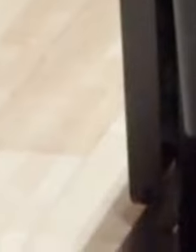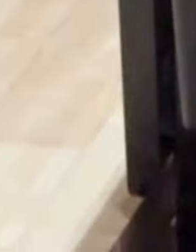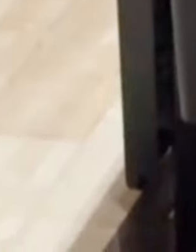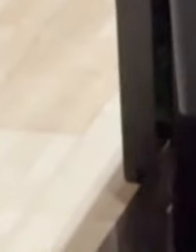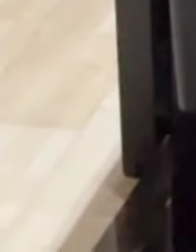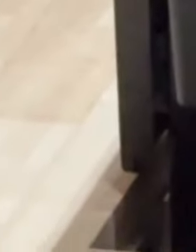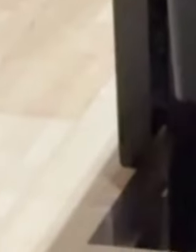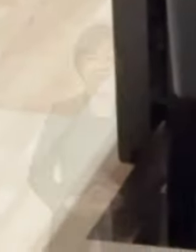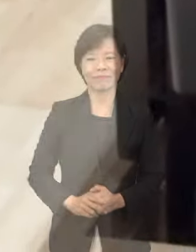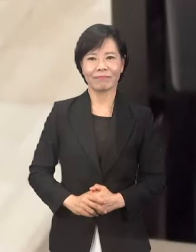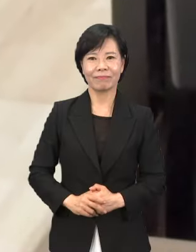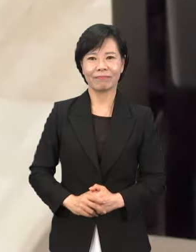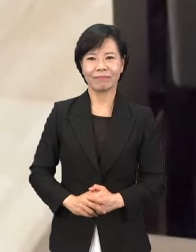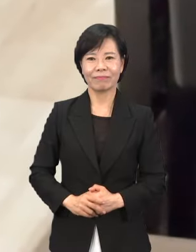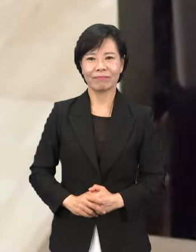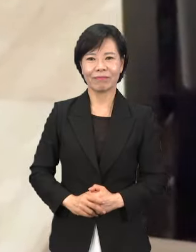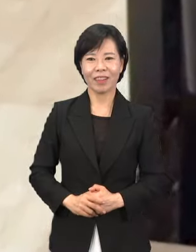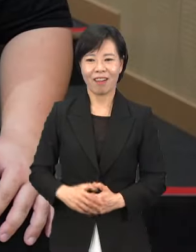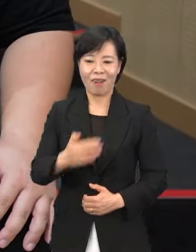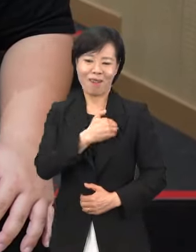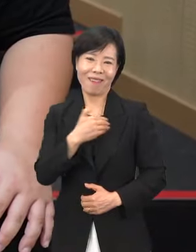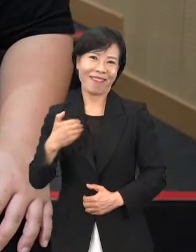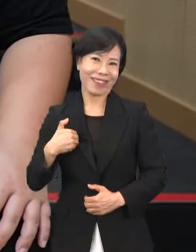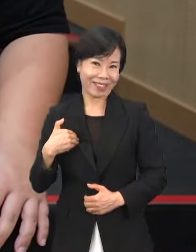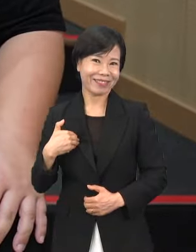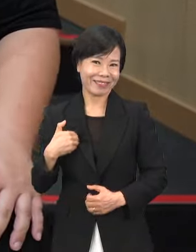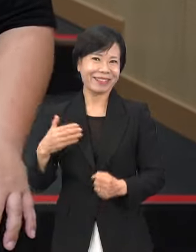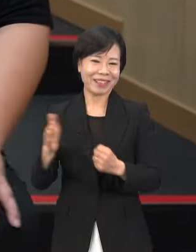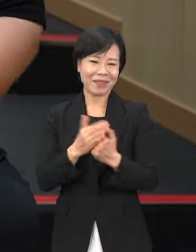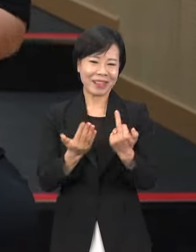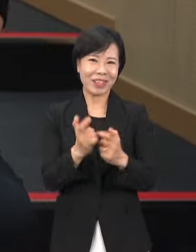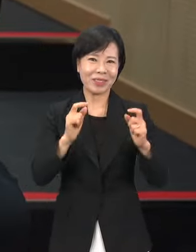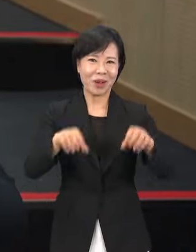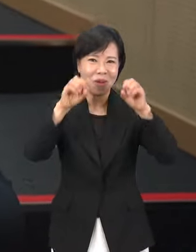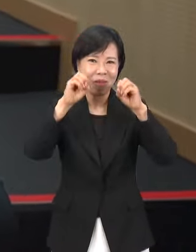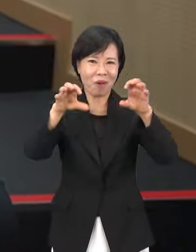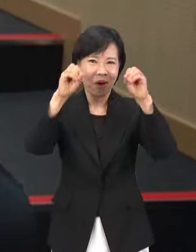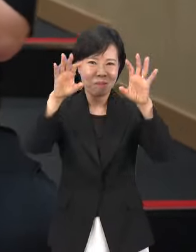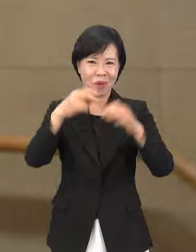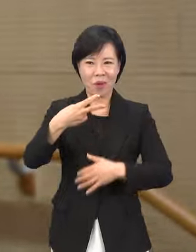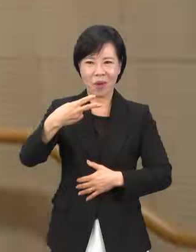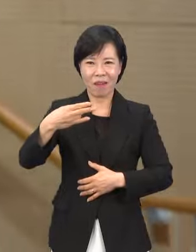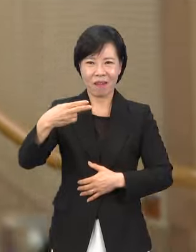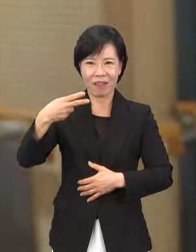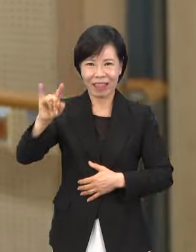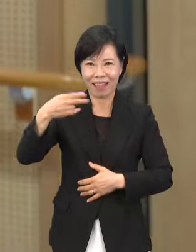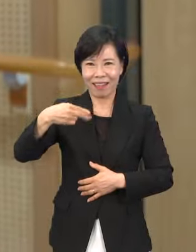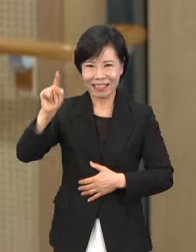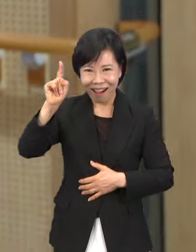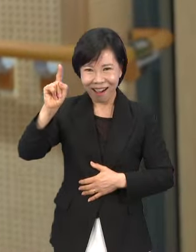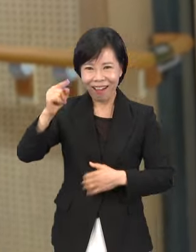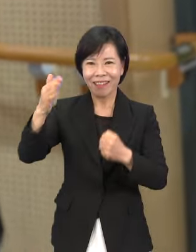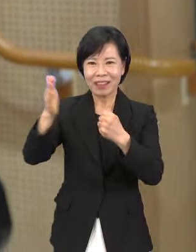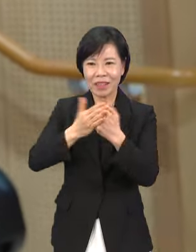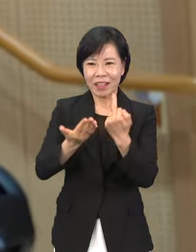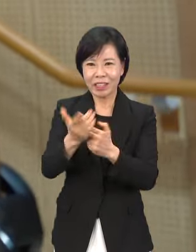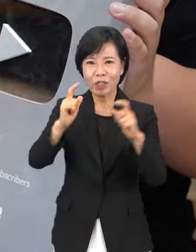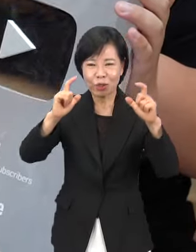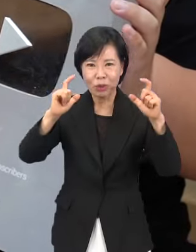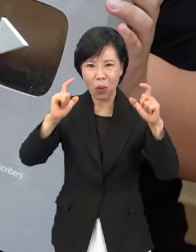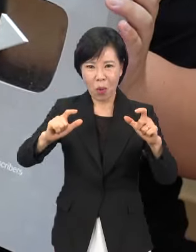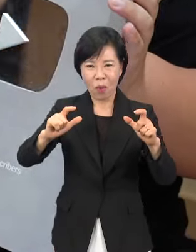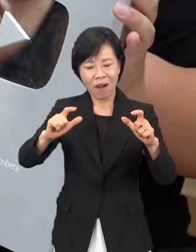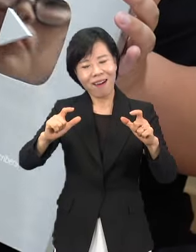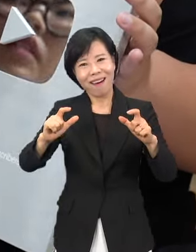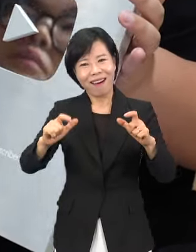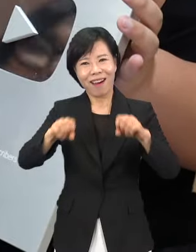이 정도일까요? 아 이게 나. 모처럼의 여유 시간에 제주 홍보대사 저 머랭아민과 제주를